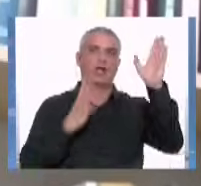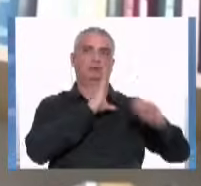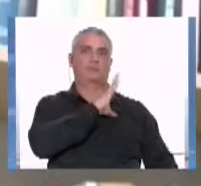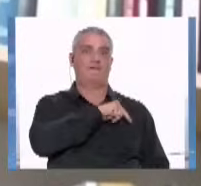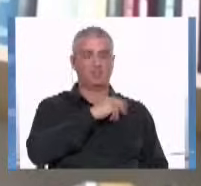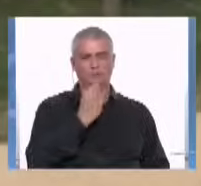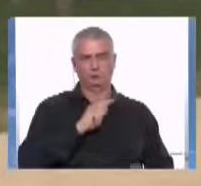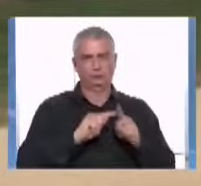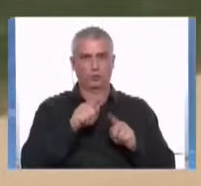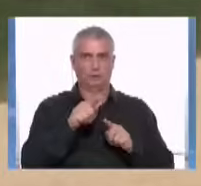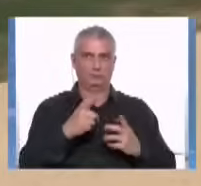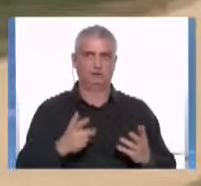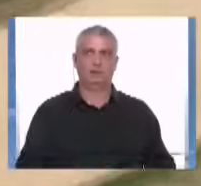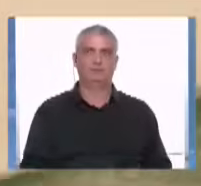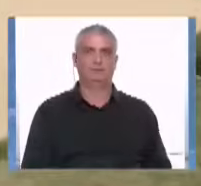מפלסטין, משהו מהסוג הזה.